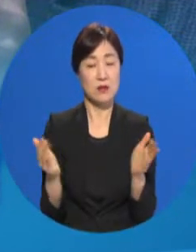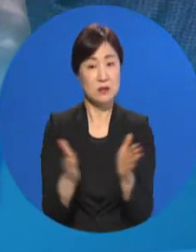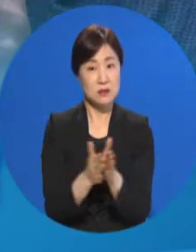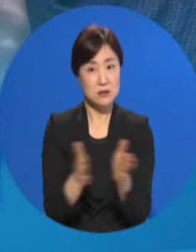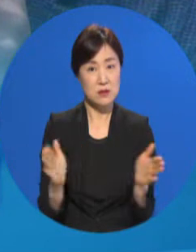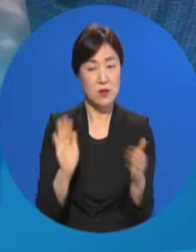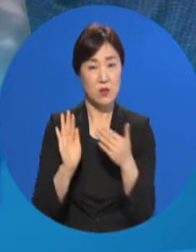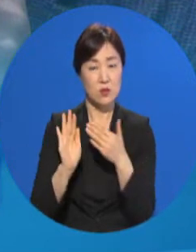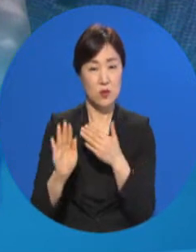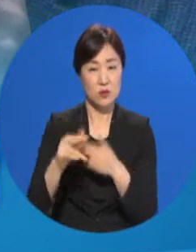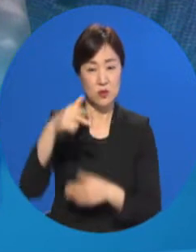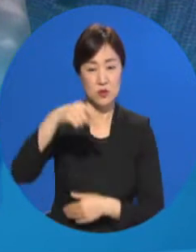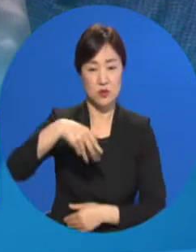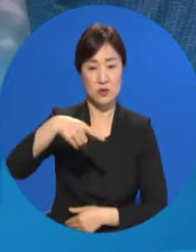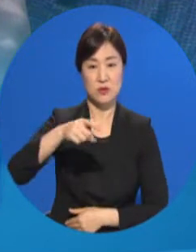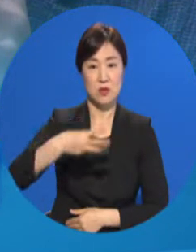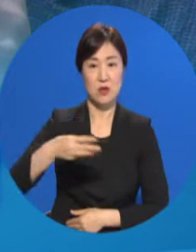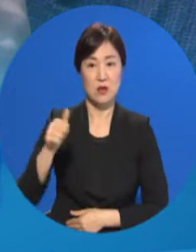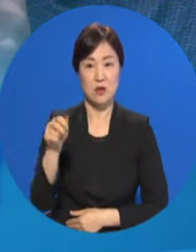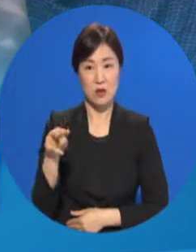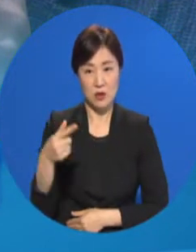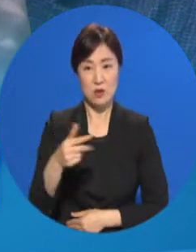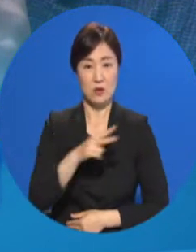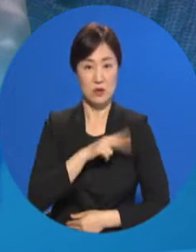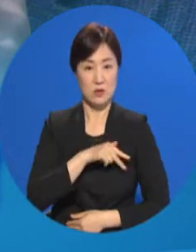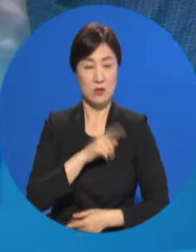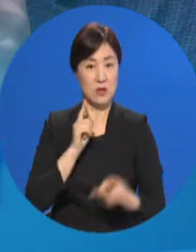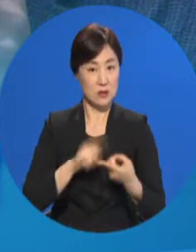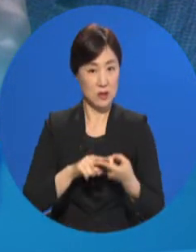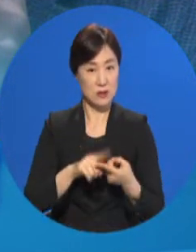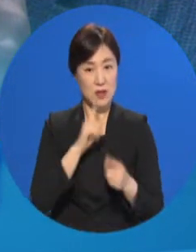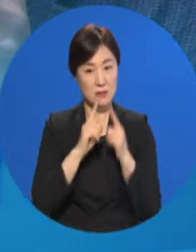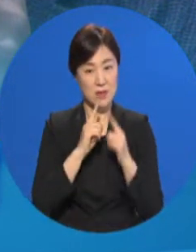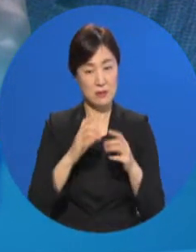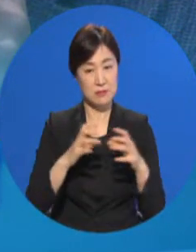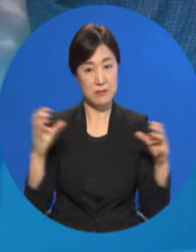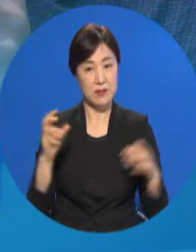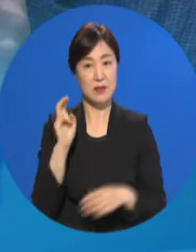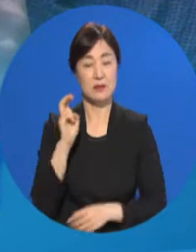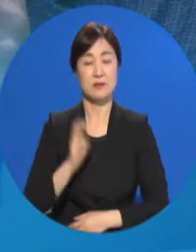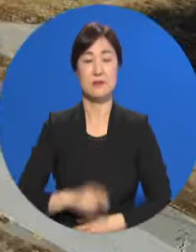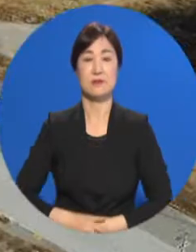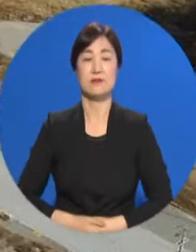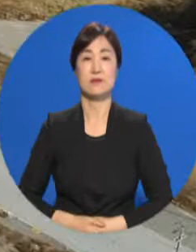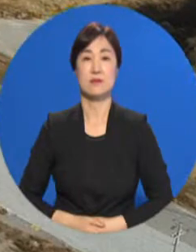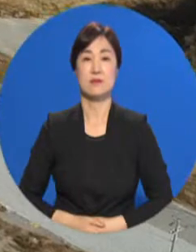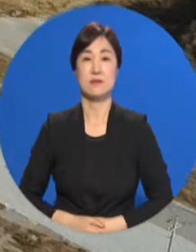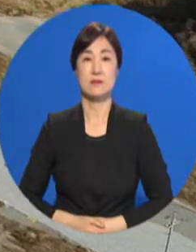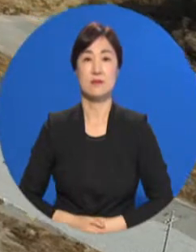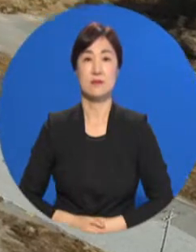이후에도 주철현 당선인에 대한 논란이 계속될 전망입니다. 문형철 기자입니다.